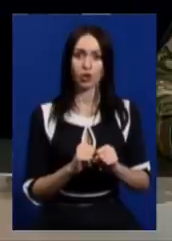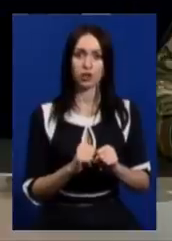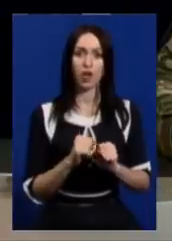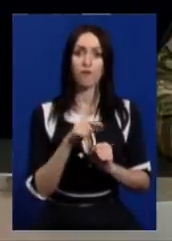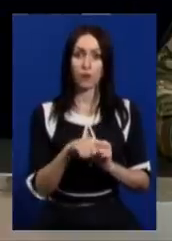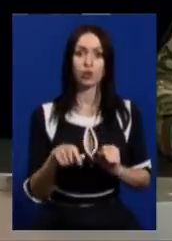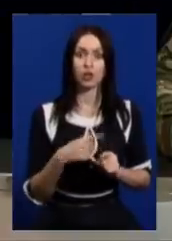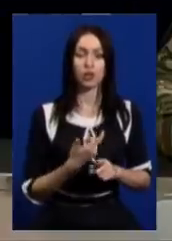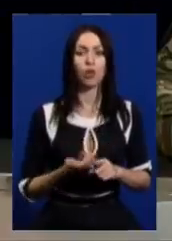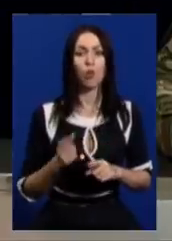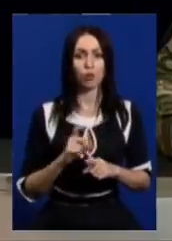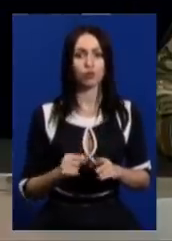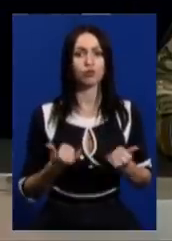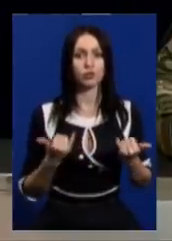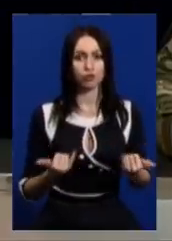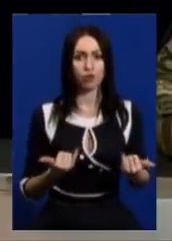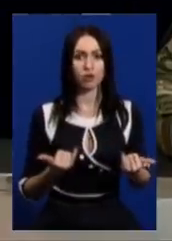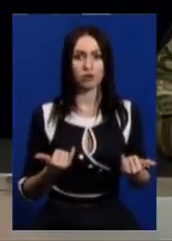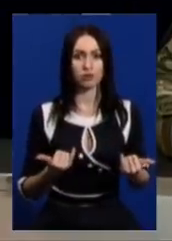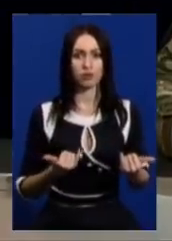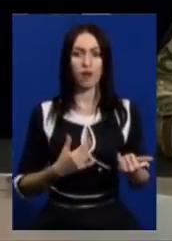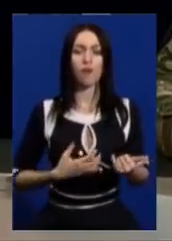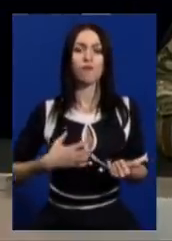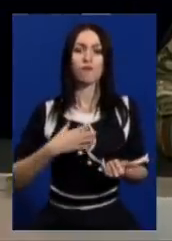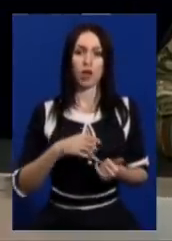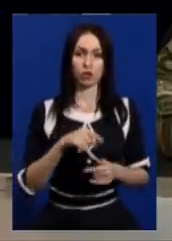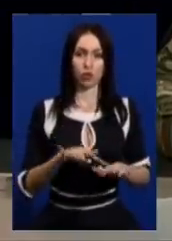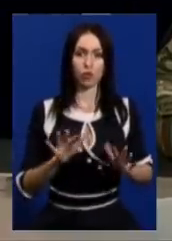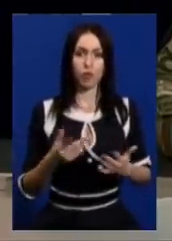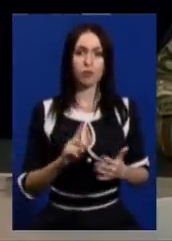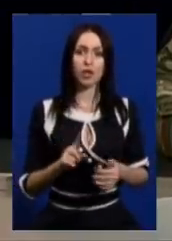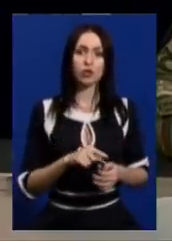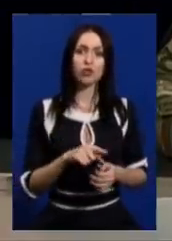Вот они очень сейчас, важно тот момент, что они